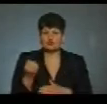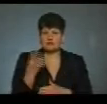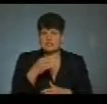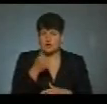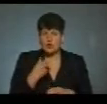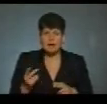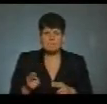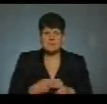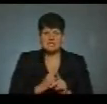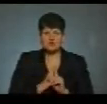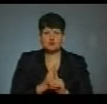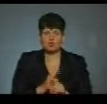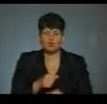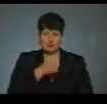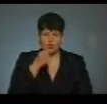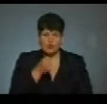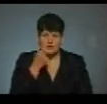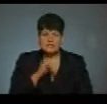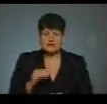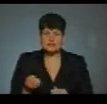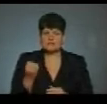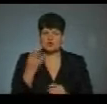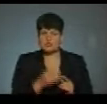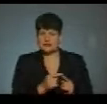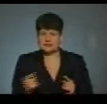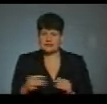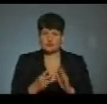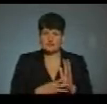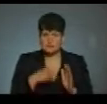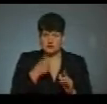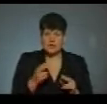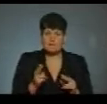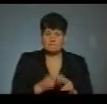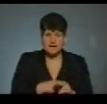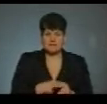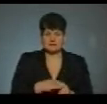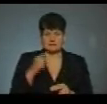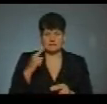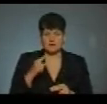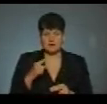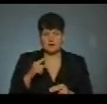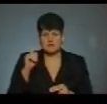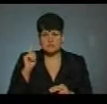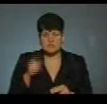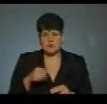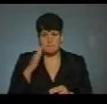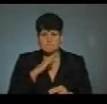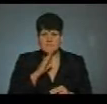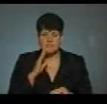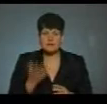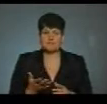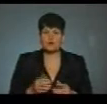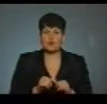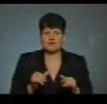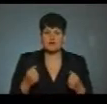без супроводу дорослих, а також дітям від 14 до 18 років без відома батьків чи опікунів. Управлінню розвитку спорту